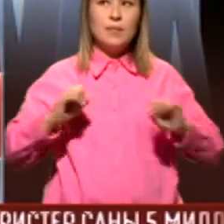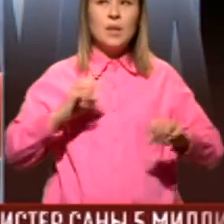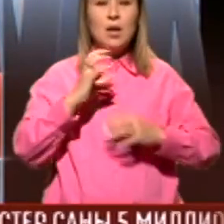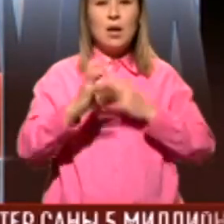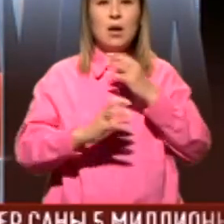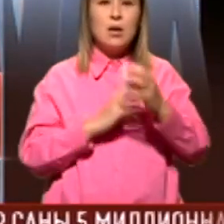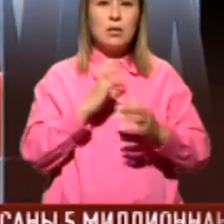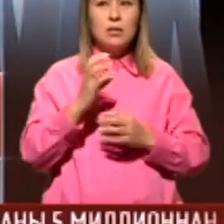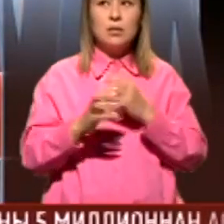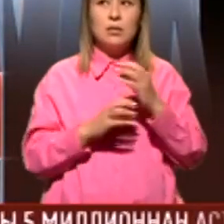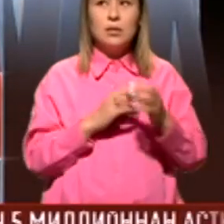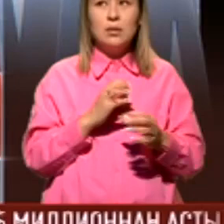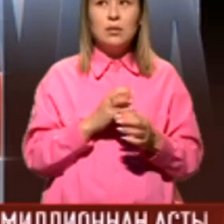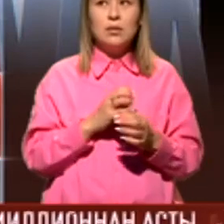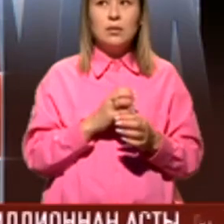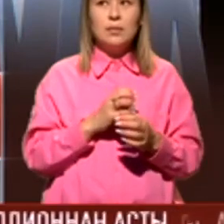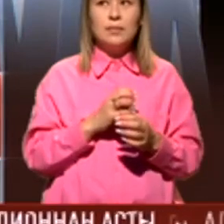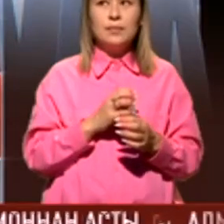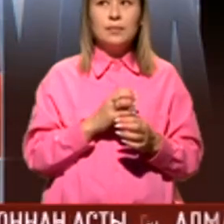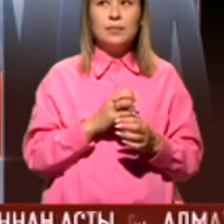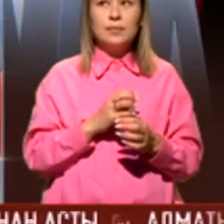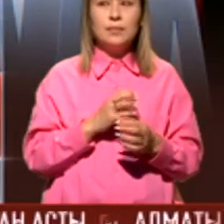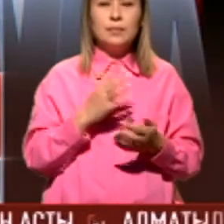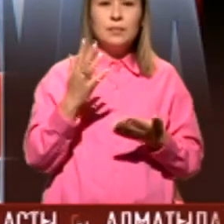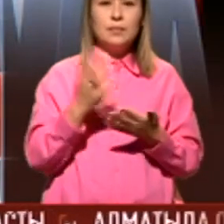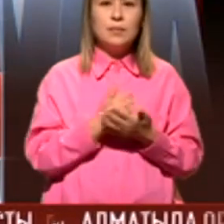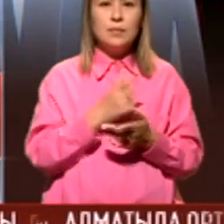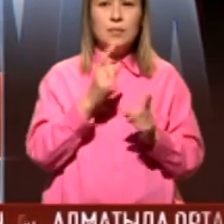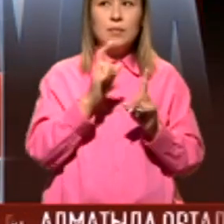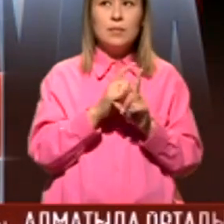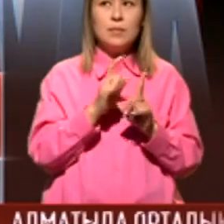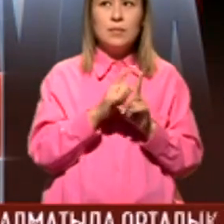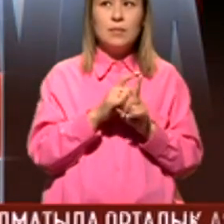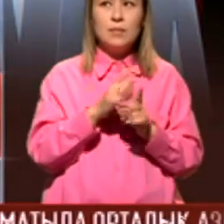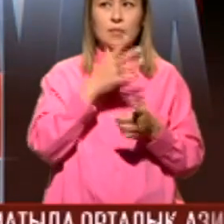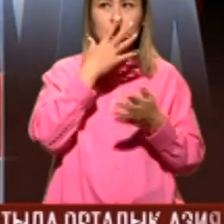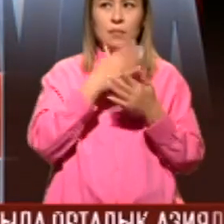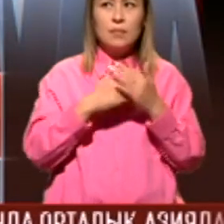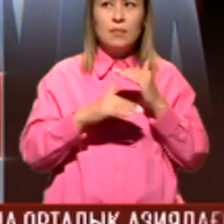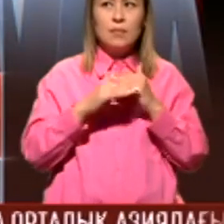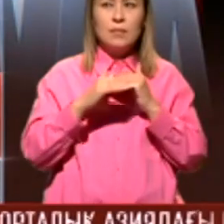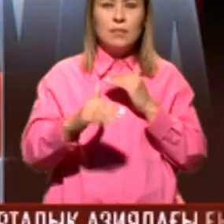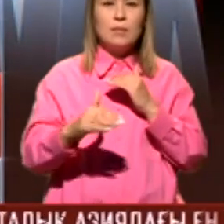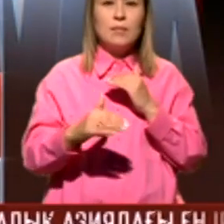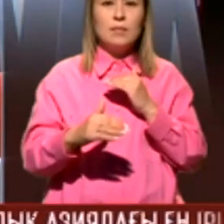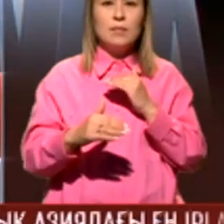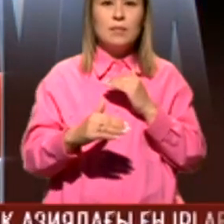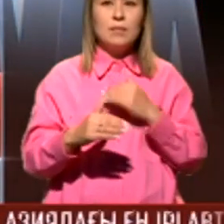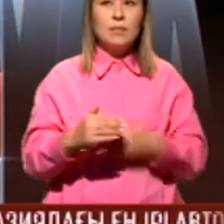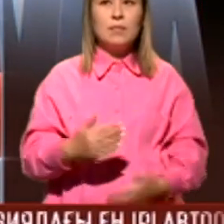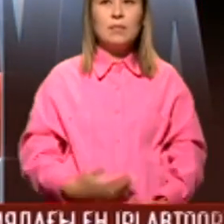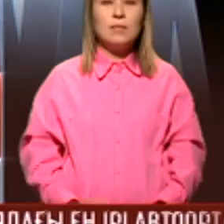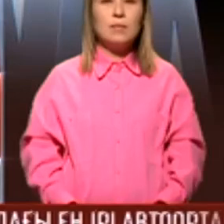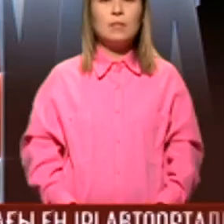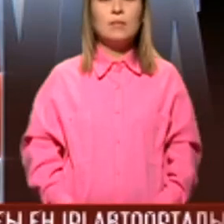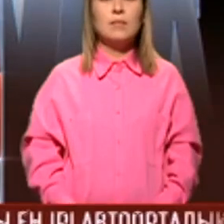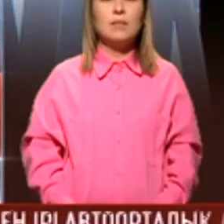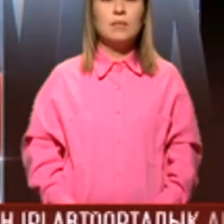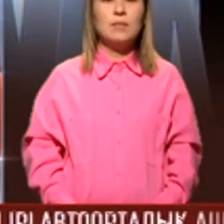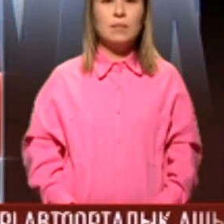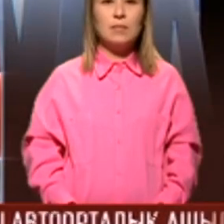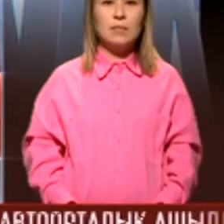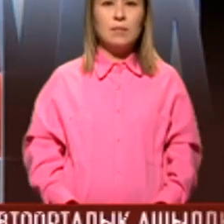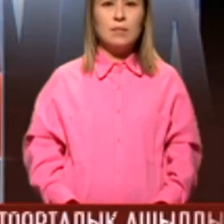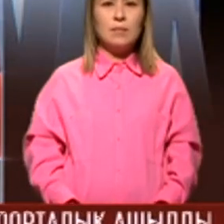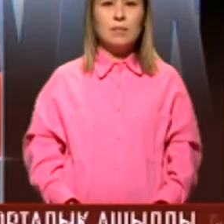жаңағы тұяғының атының тұяғымен таптаған деген әңгімелер ол өзімізде анда-санда тойтамалақтай айтылатын мәселе. Бахадур бабаларды